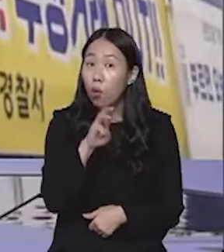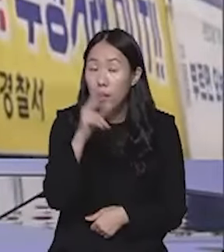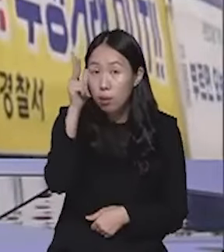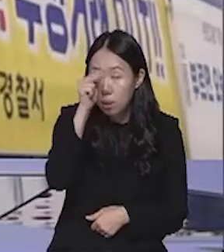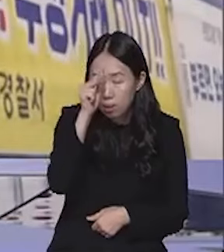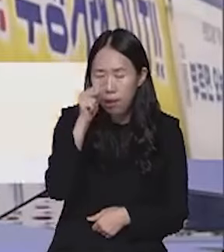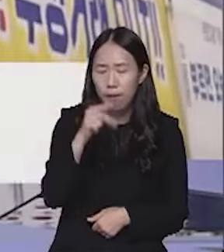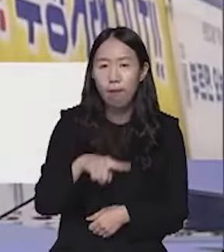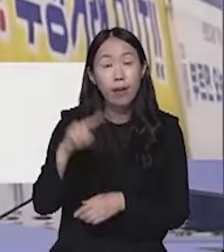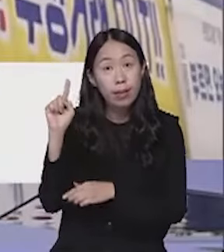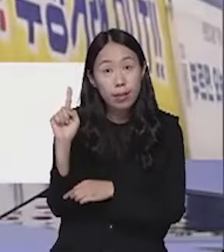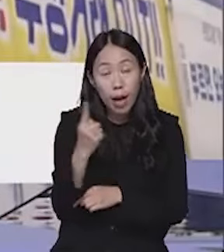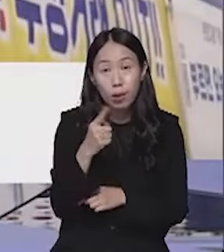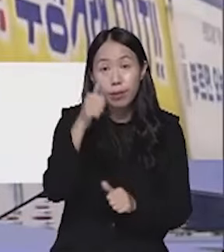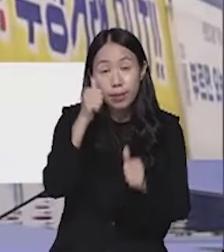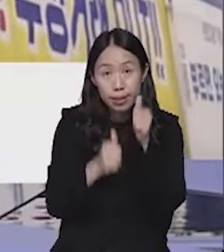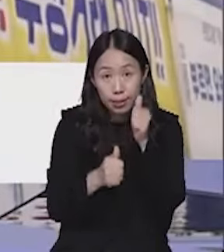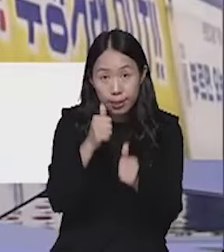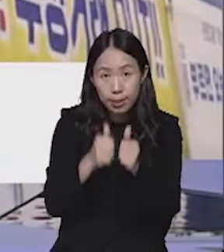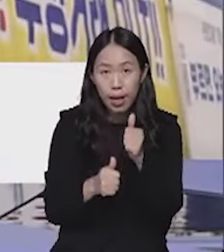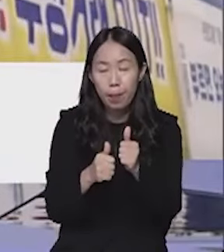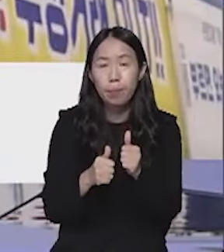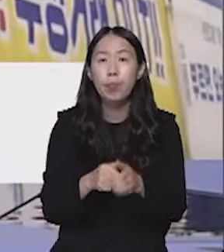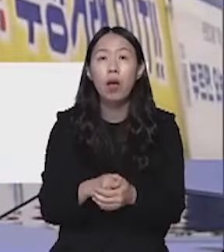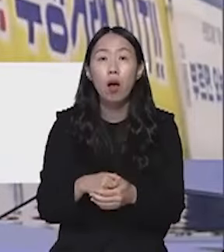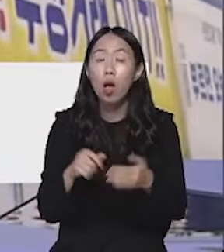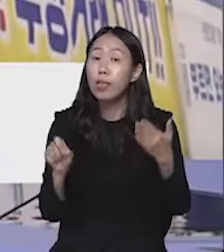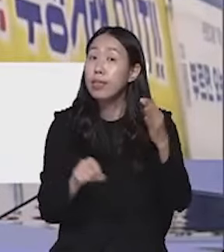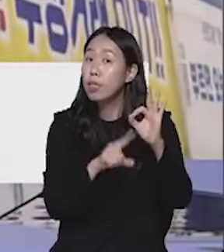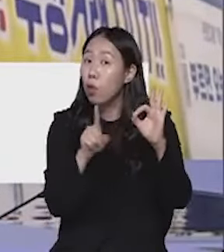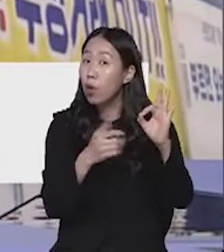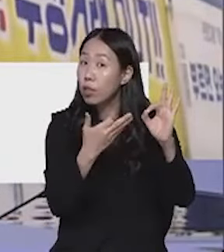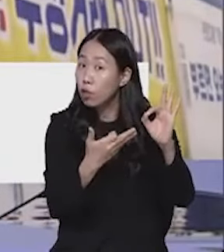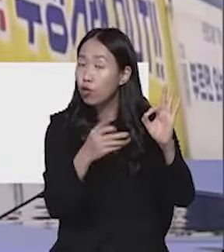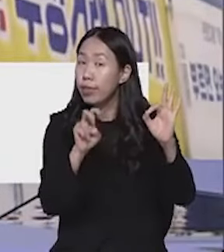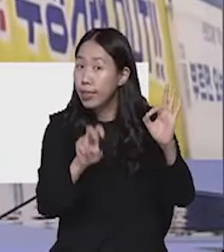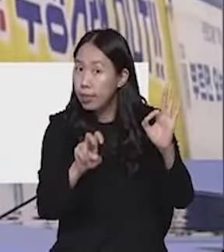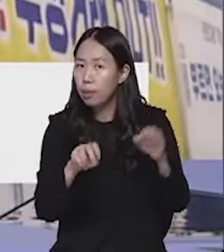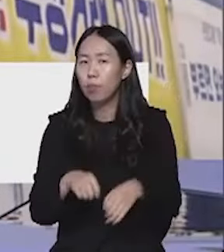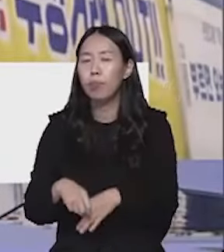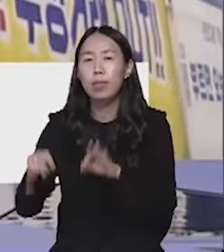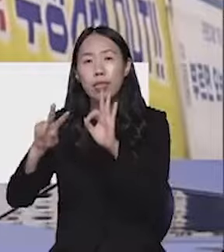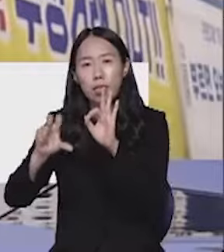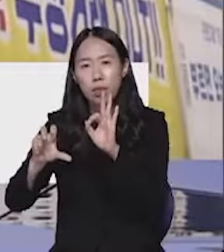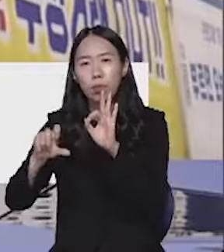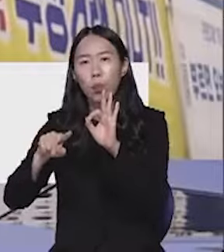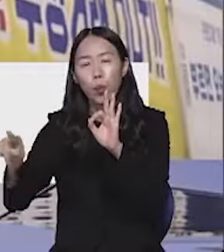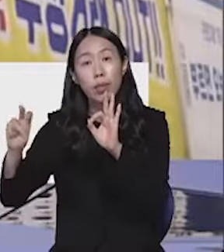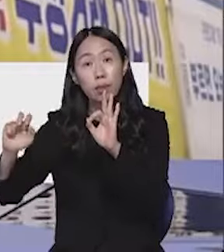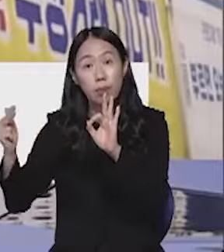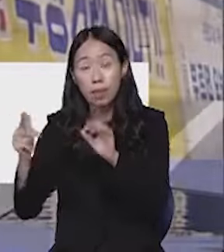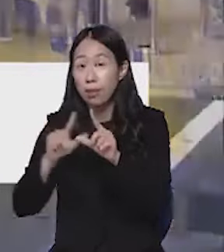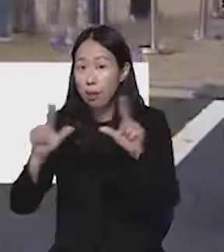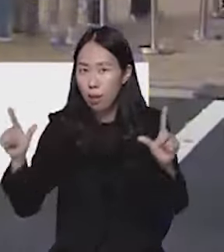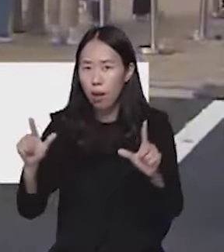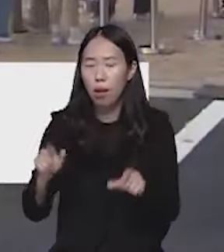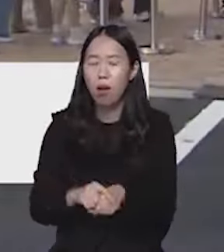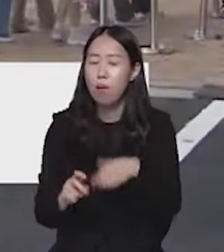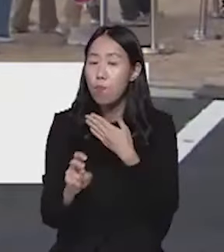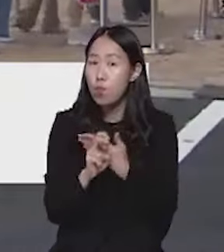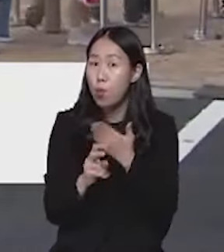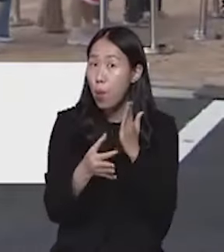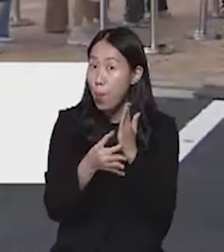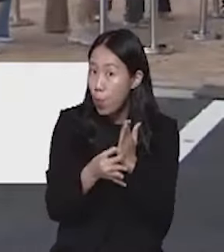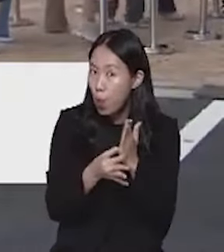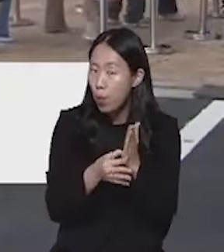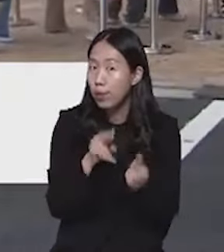광주경찰청이 프로야구 잔여 경기와 한국시리즈가 열리는 다음 달 19일부터 20일과 25일부터 27일에 암표 거래